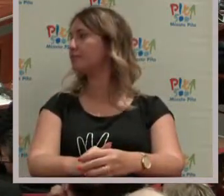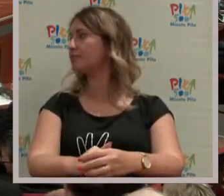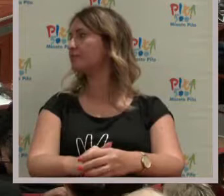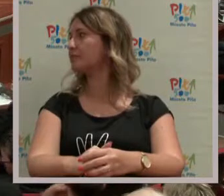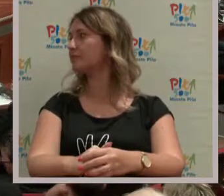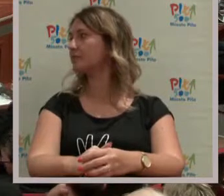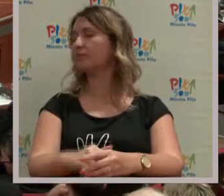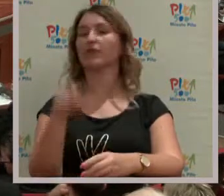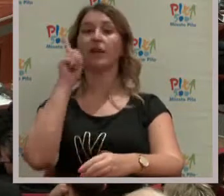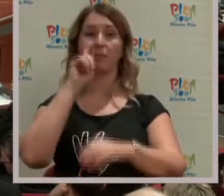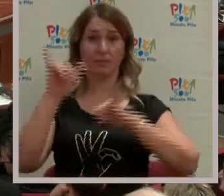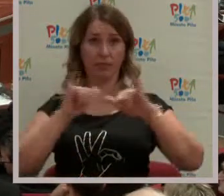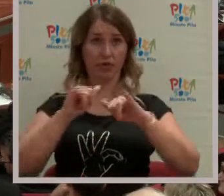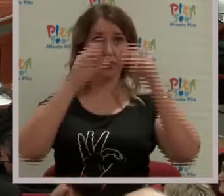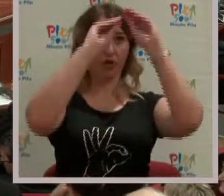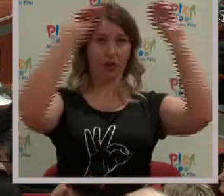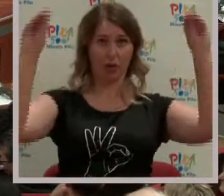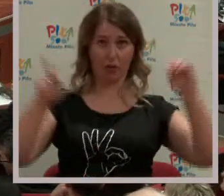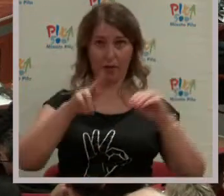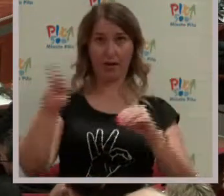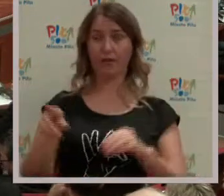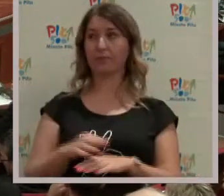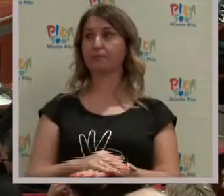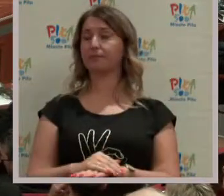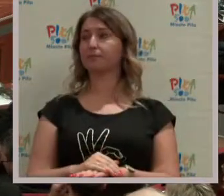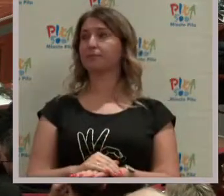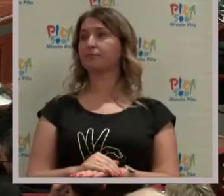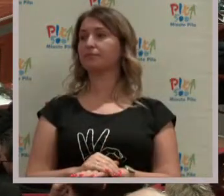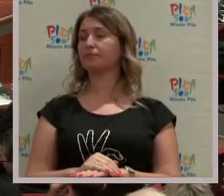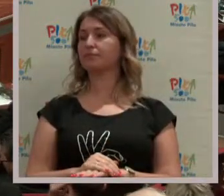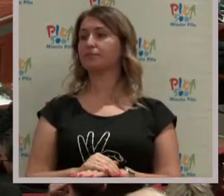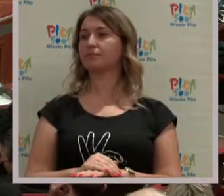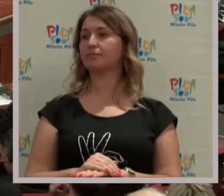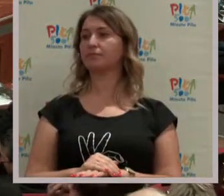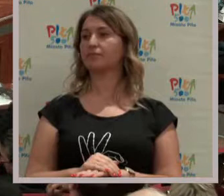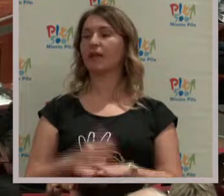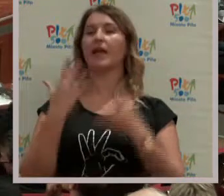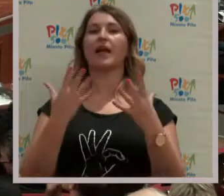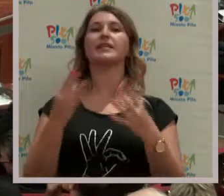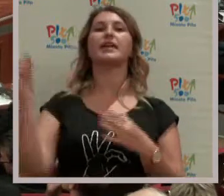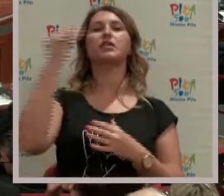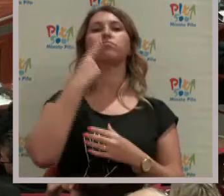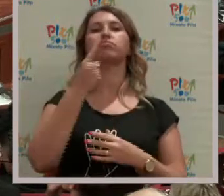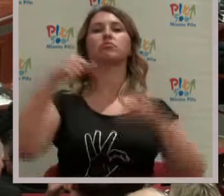Panie Przewodniczący, Wysoka Rado, jeżeli Pan Prezydent pozwoli, to uzupełniłem tylko informację na temat żużla.